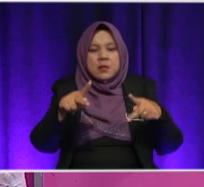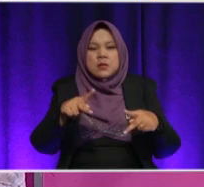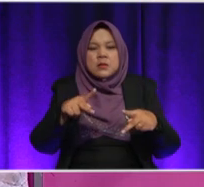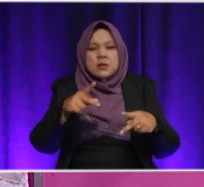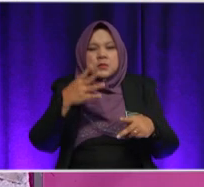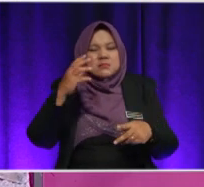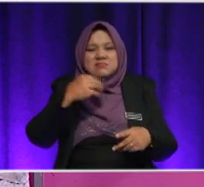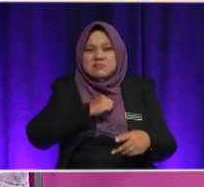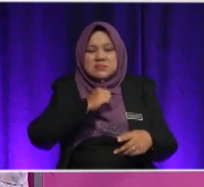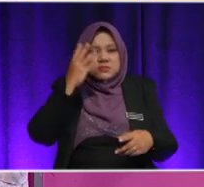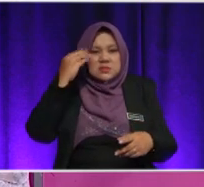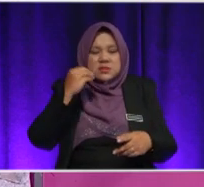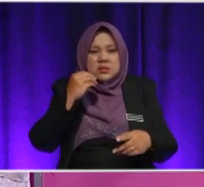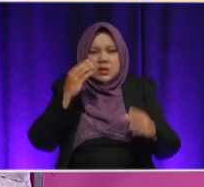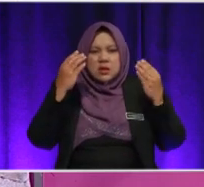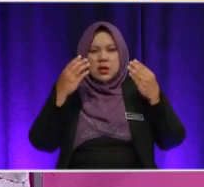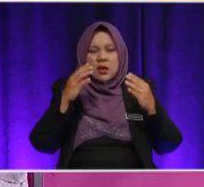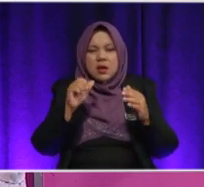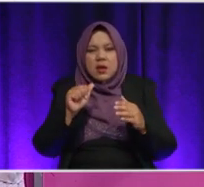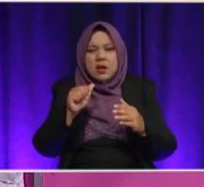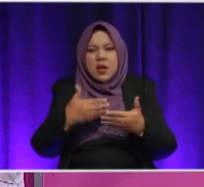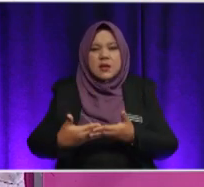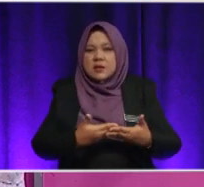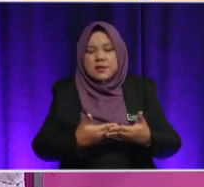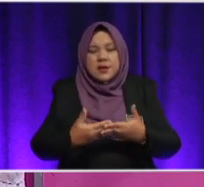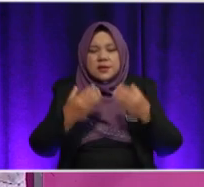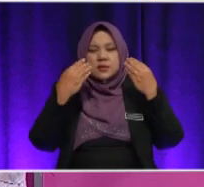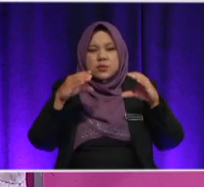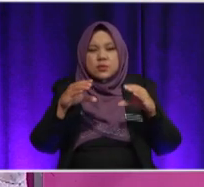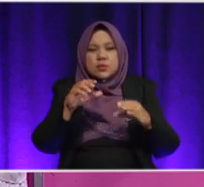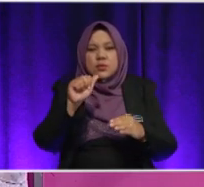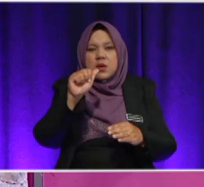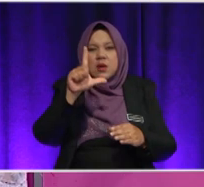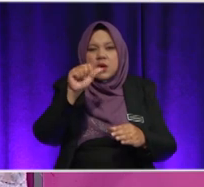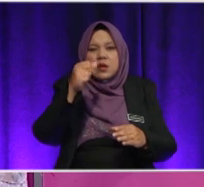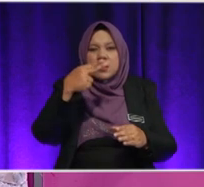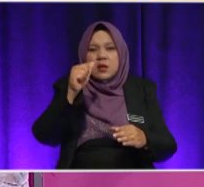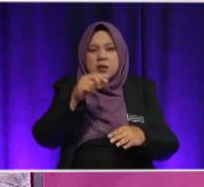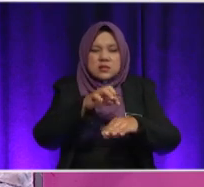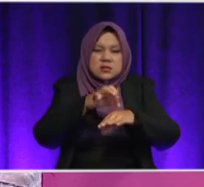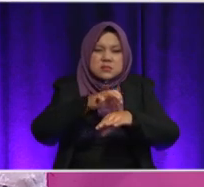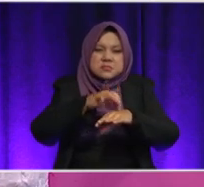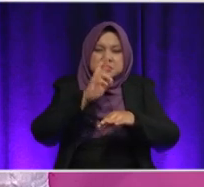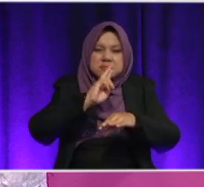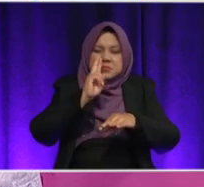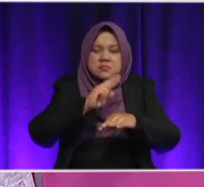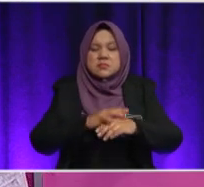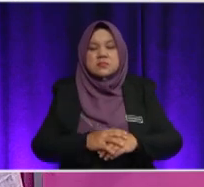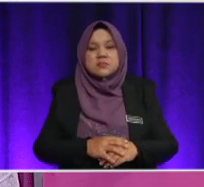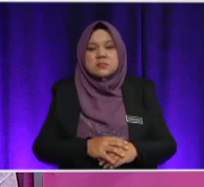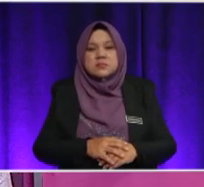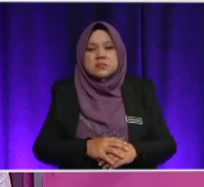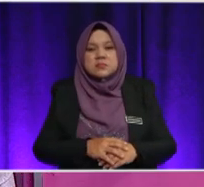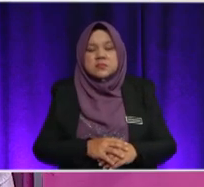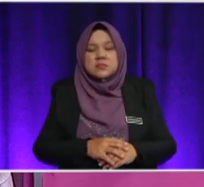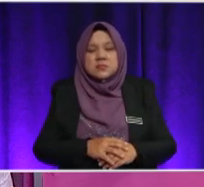Apabila anak cikgur sendiri energi obat dinaik biji-biji-biji pada badan itu dia